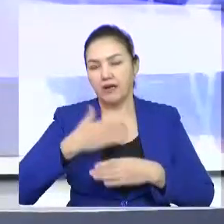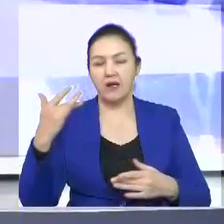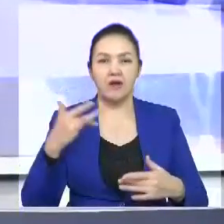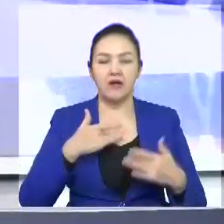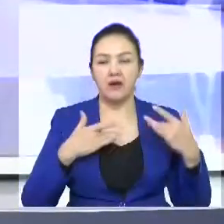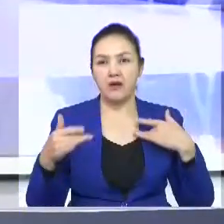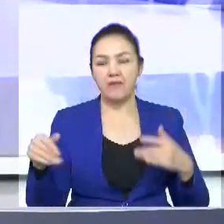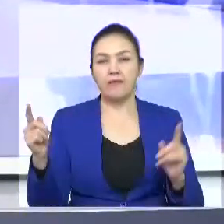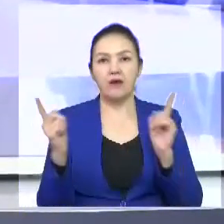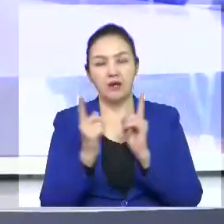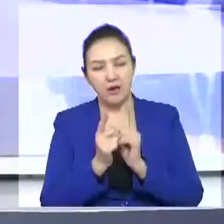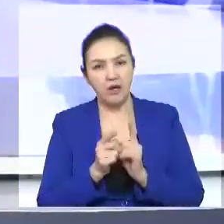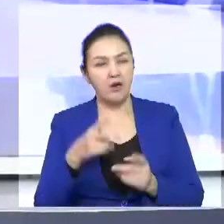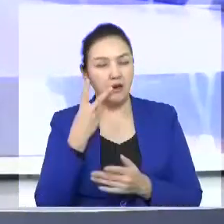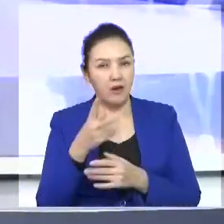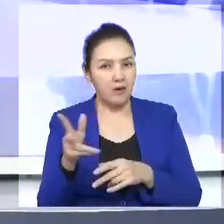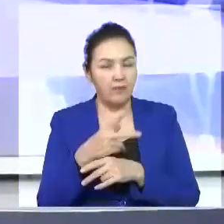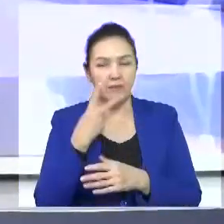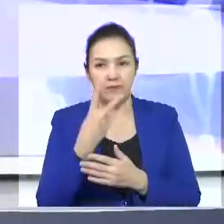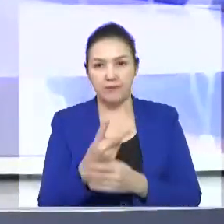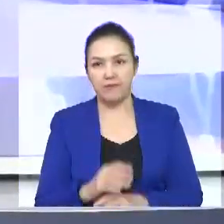şaranı arnamızın tsürlüm toba körüp keldi.